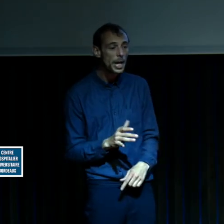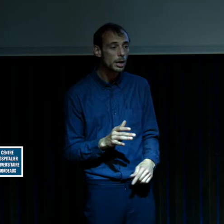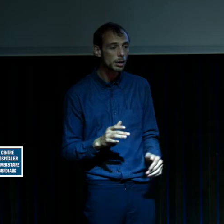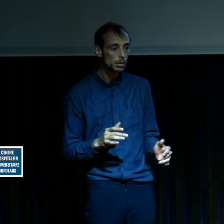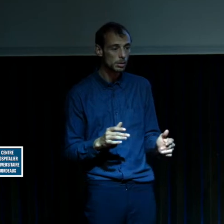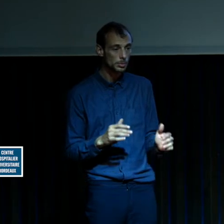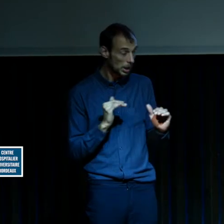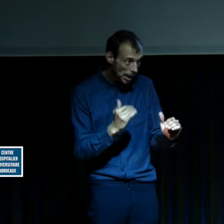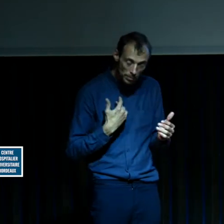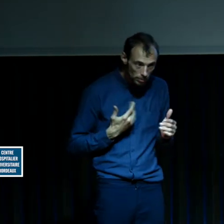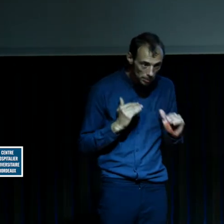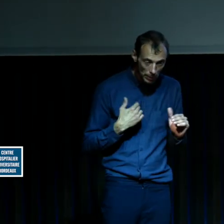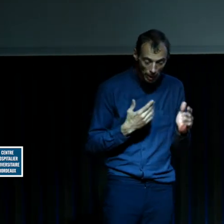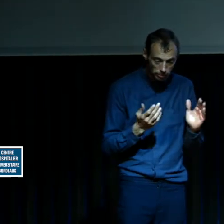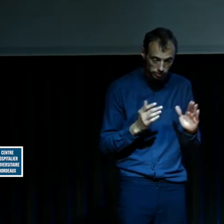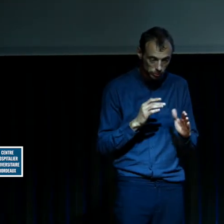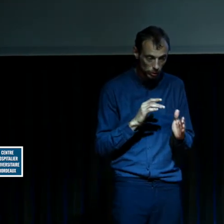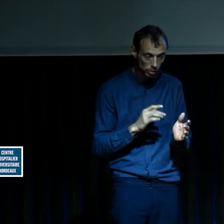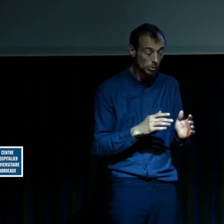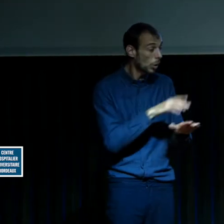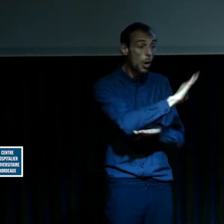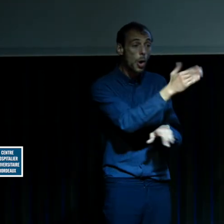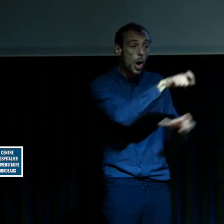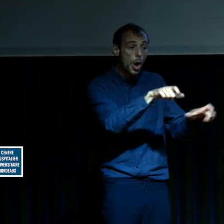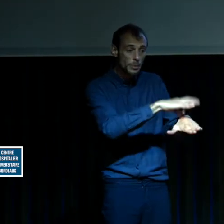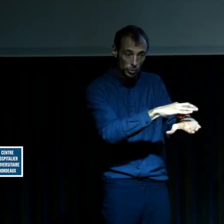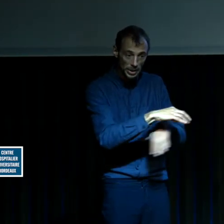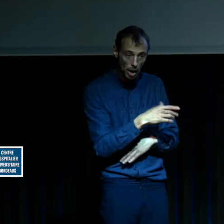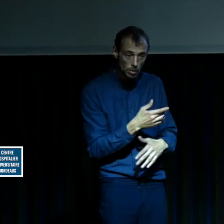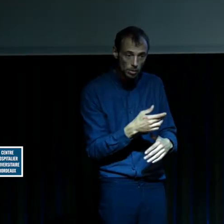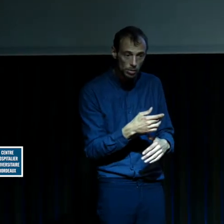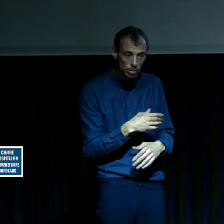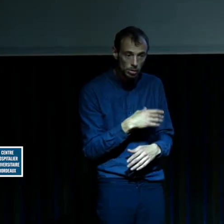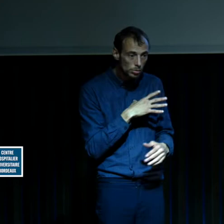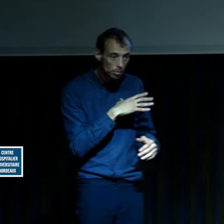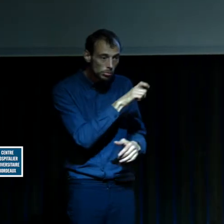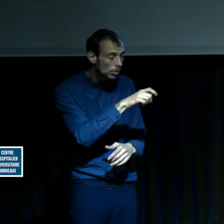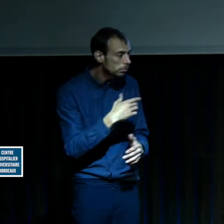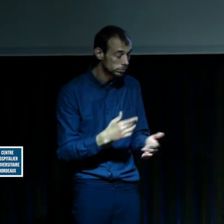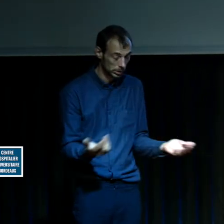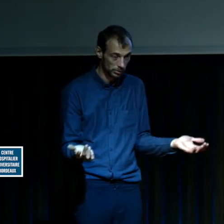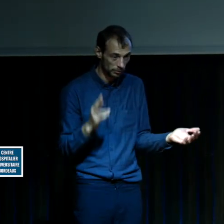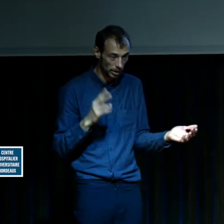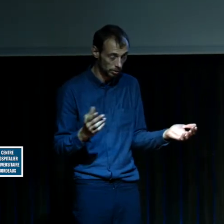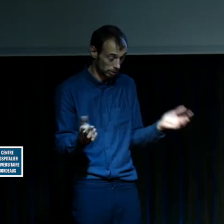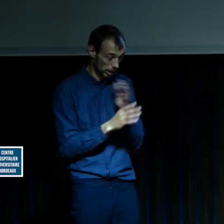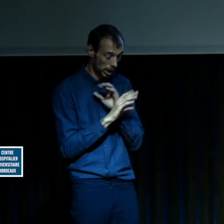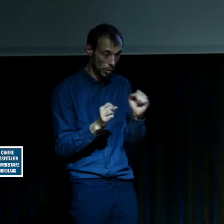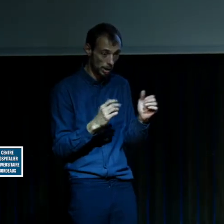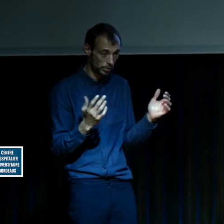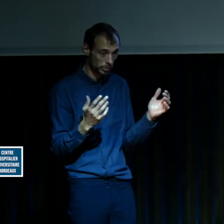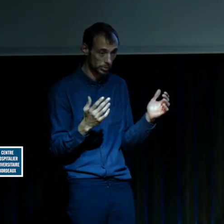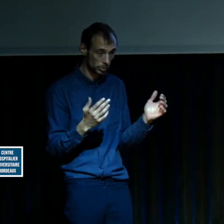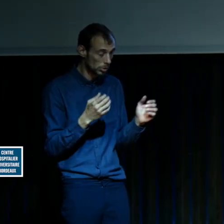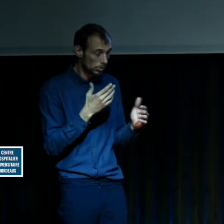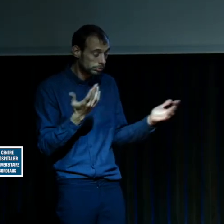que patient à l'hôpital, j'ai rencontré des gens extraordinaires et